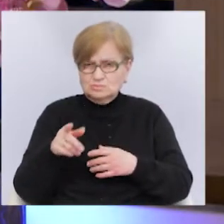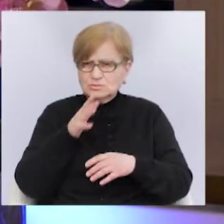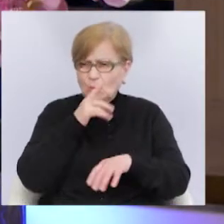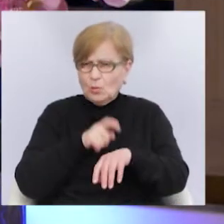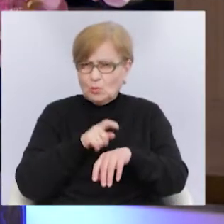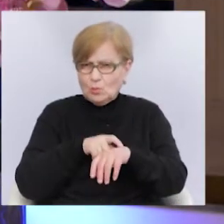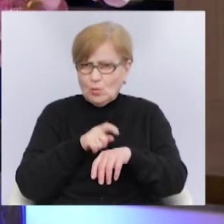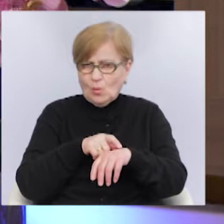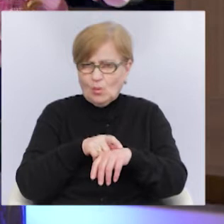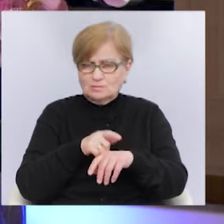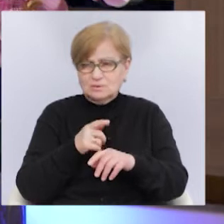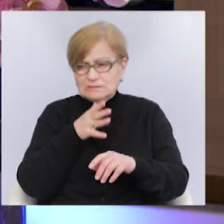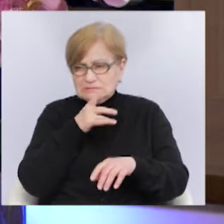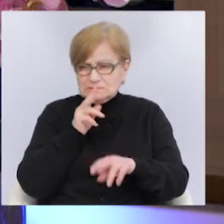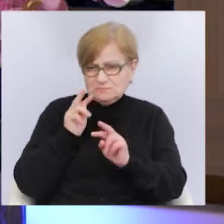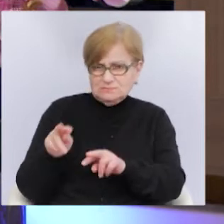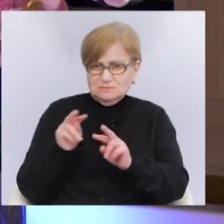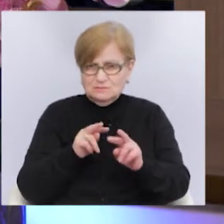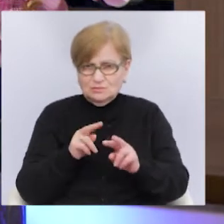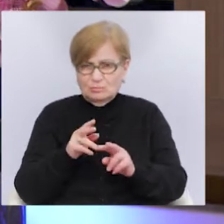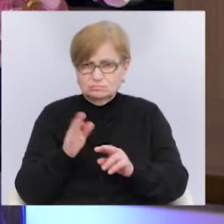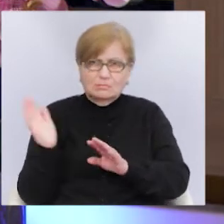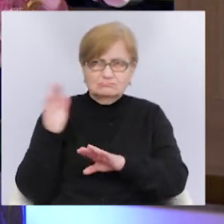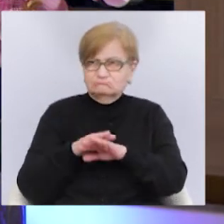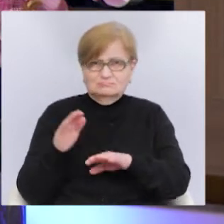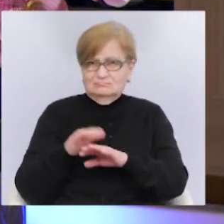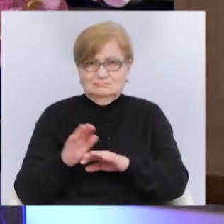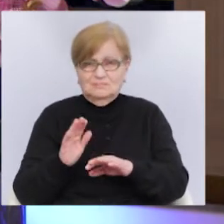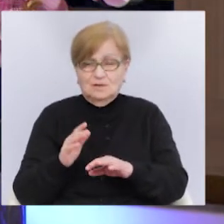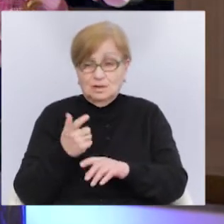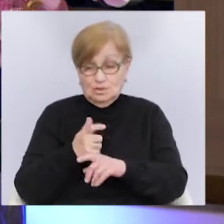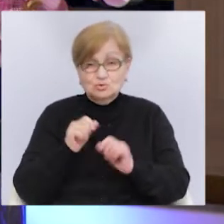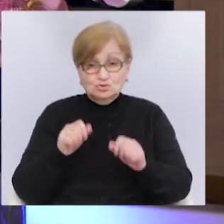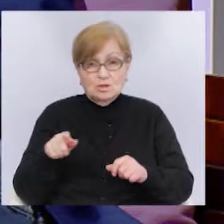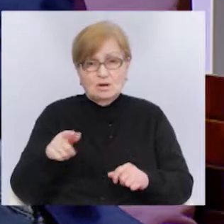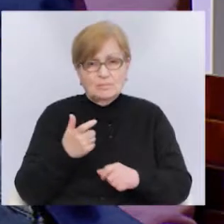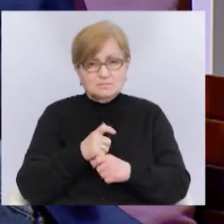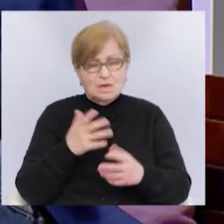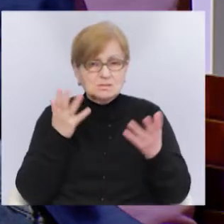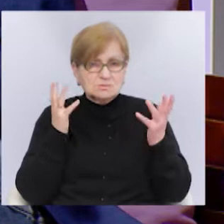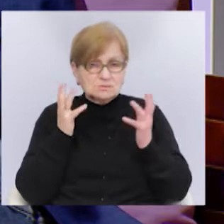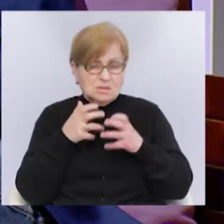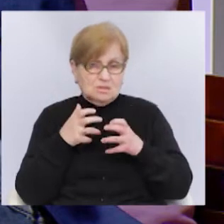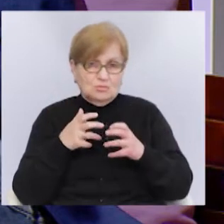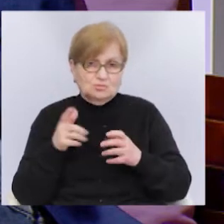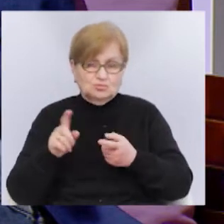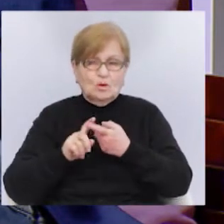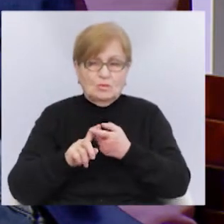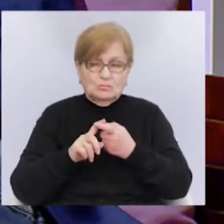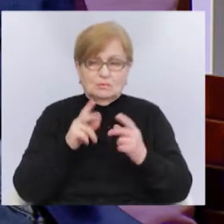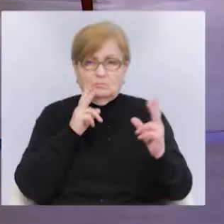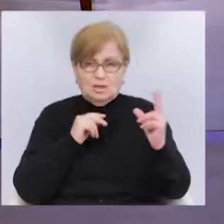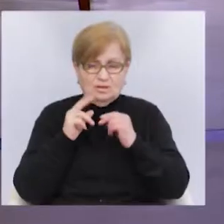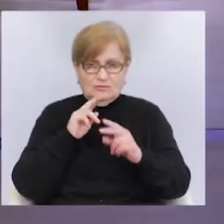დროის რაღაცნაირი მენეჯმენტი, მაშინ შეიძლება მართლა სერიოზული პრობლემები გამოიწვიოს ამან კომუნიკაციის ენისა